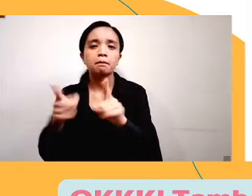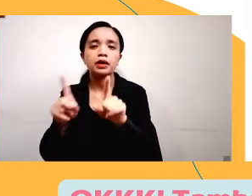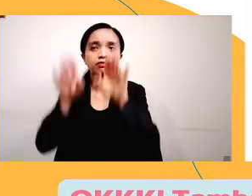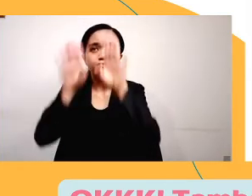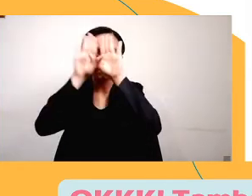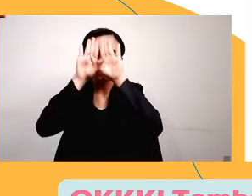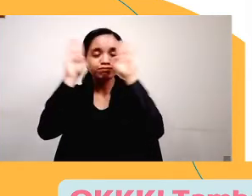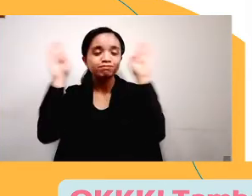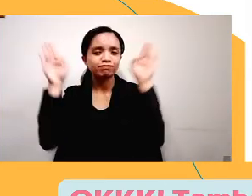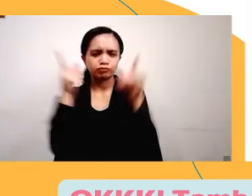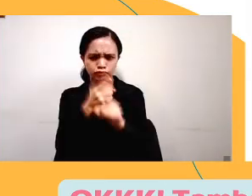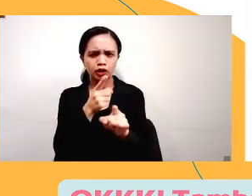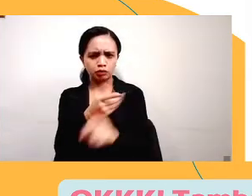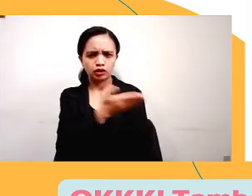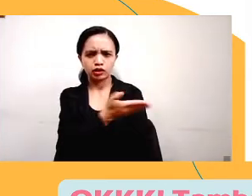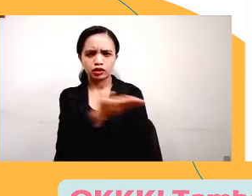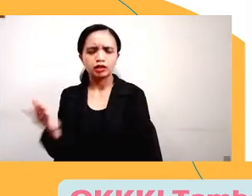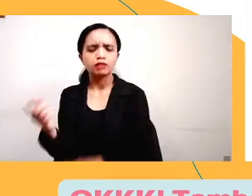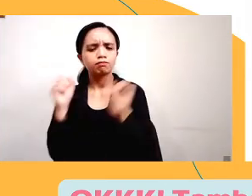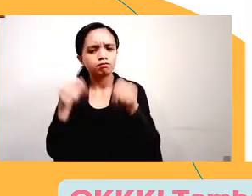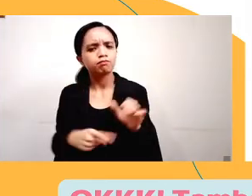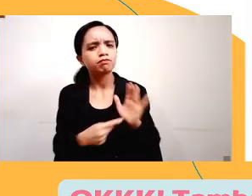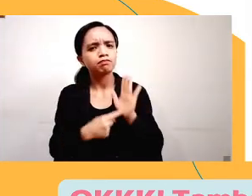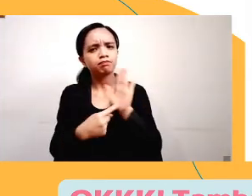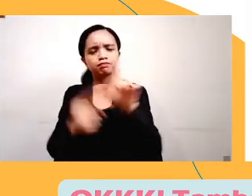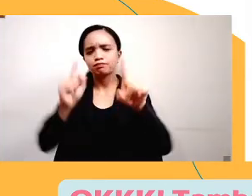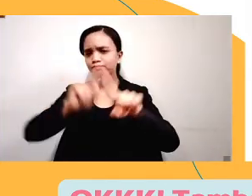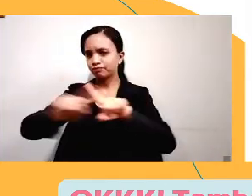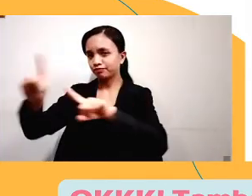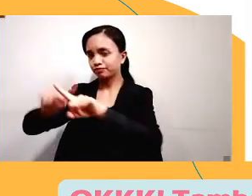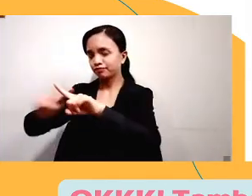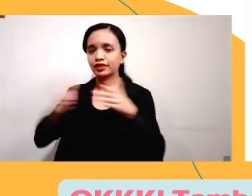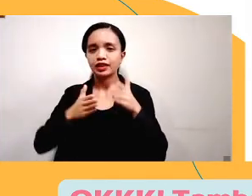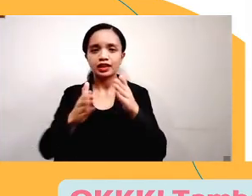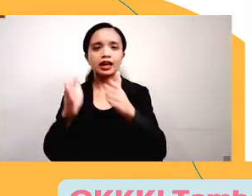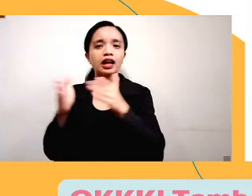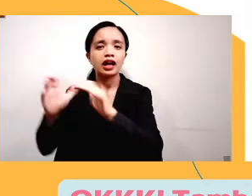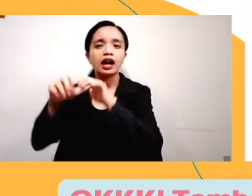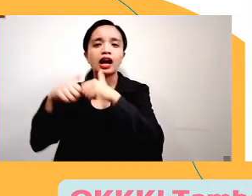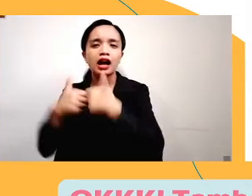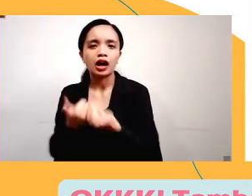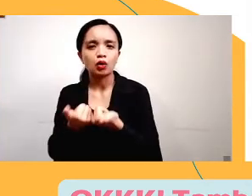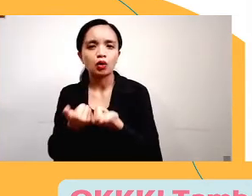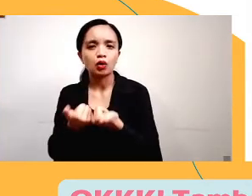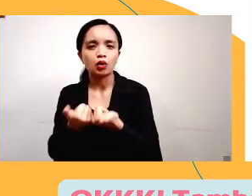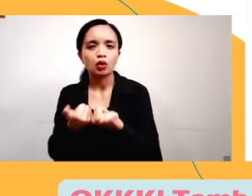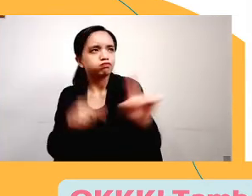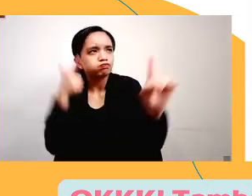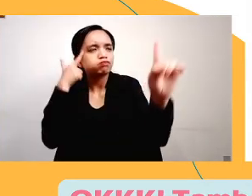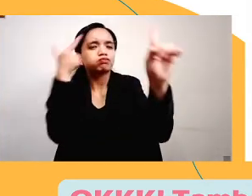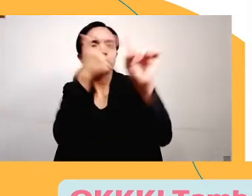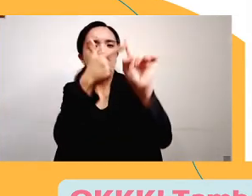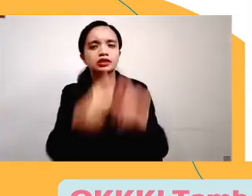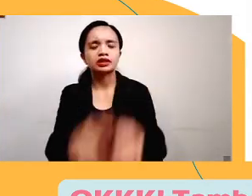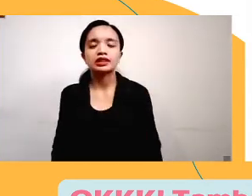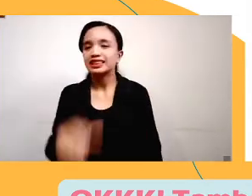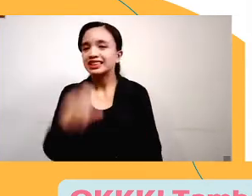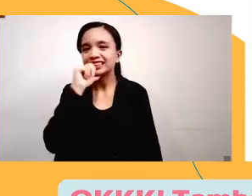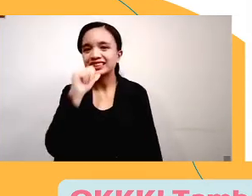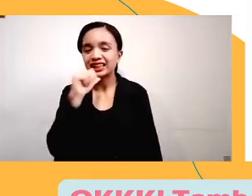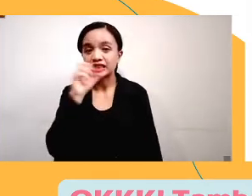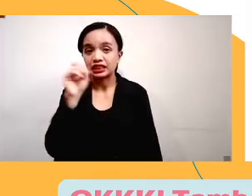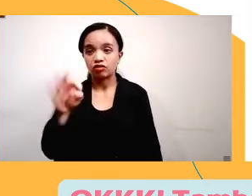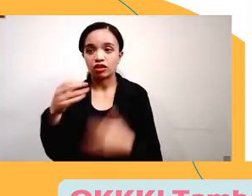kayong lahat. Makikita natin yung iba't ibang paraan kung paano natin pwede maabot yun. Okay, hindi tayo kapag may dinaanan